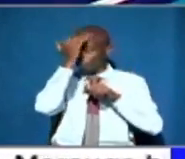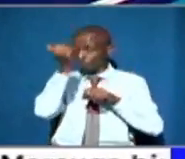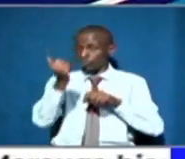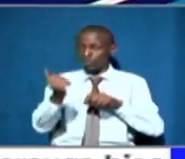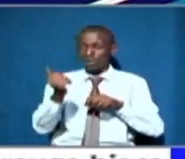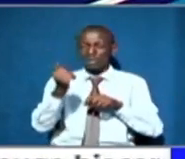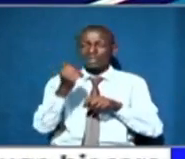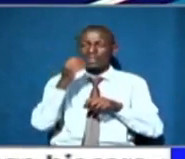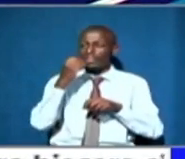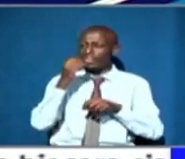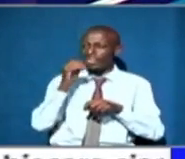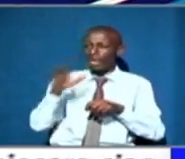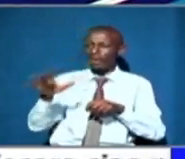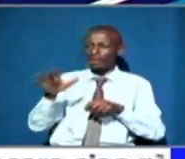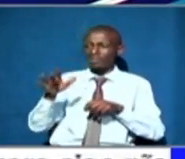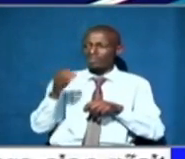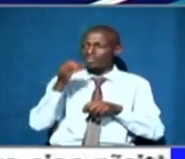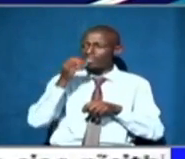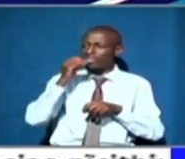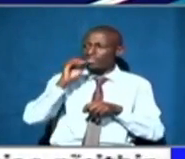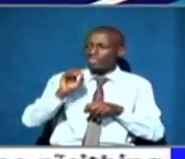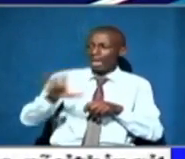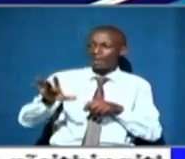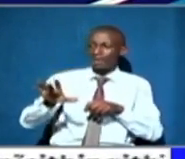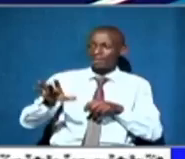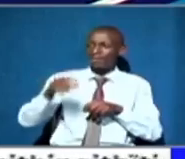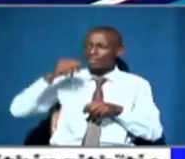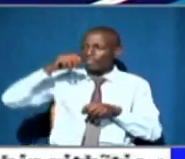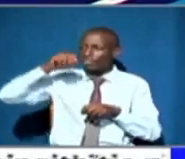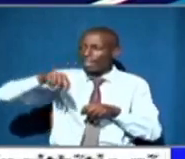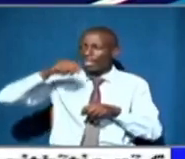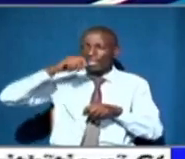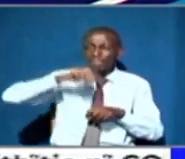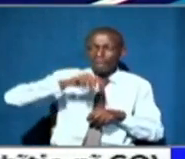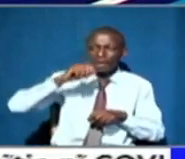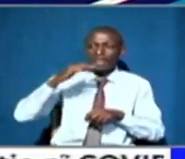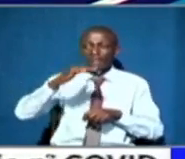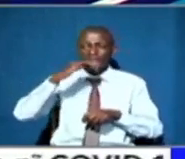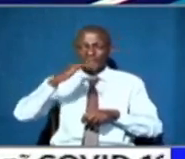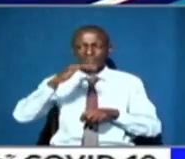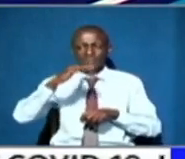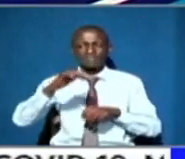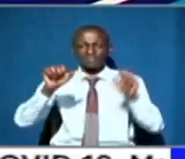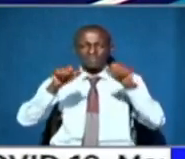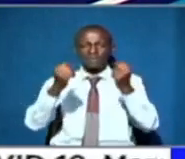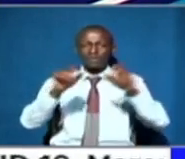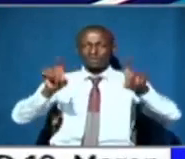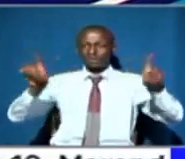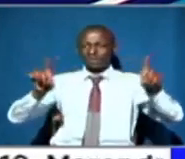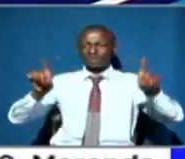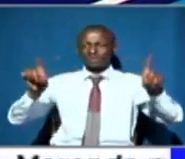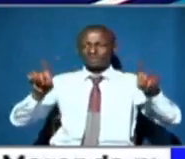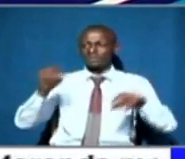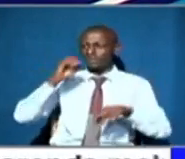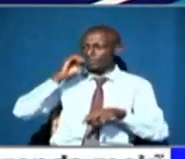mata. Tushitaka droplets. Tauno kutule hada ni jenari. Wana hali obi hali umuno. Leo